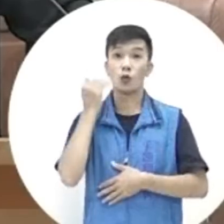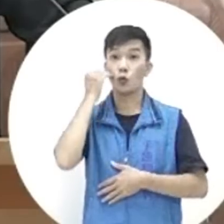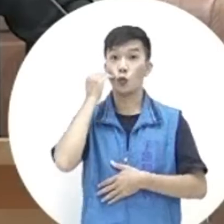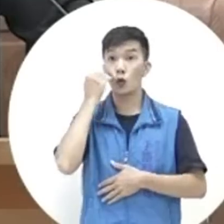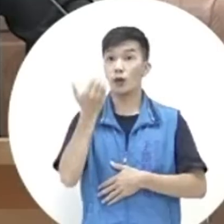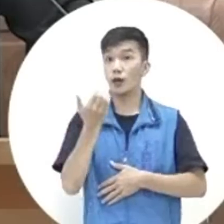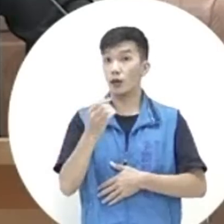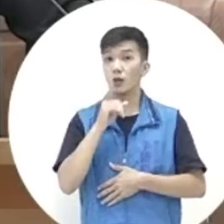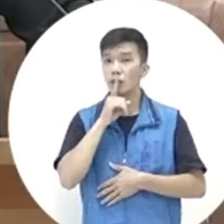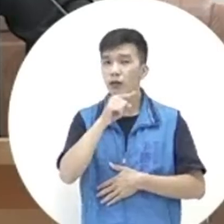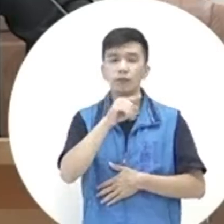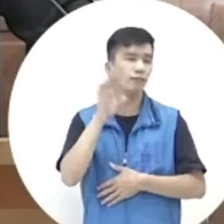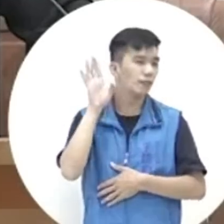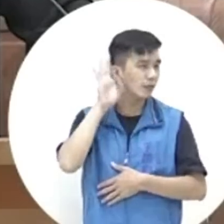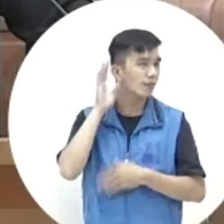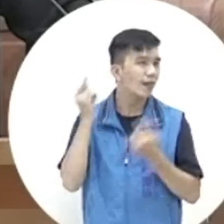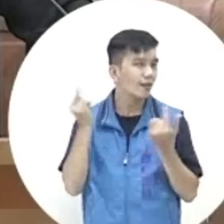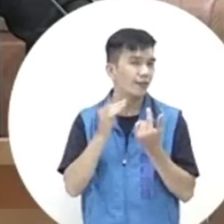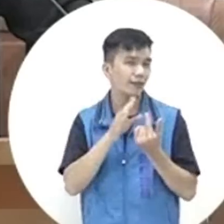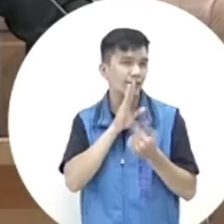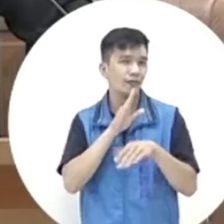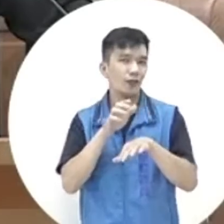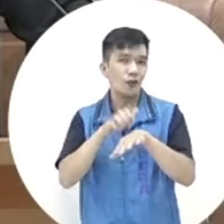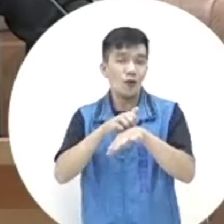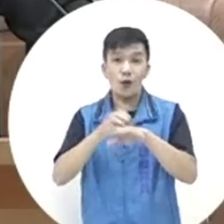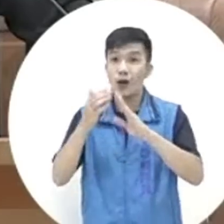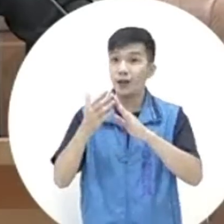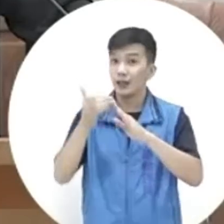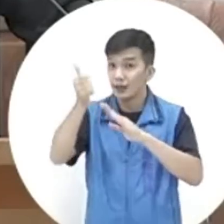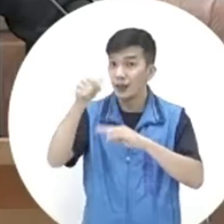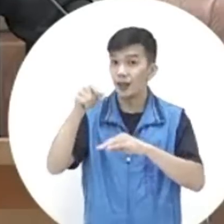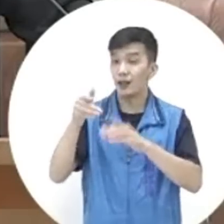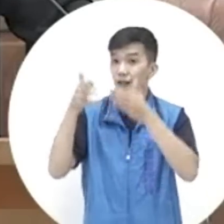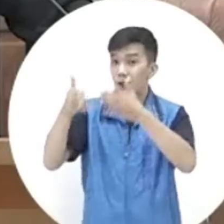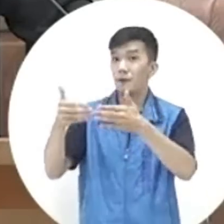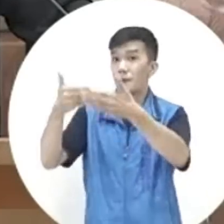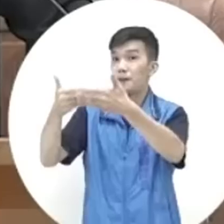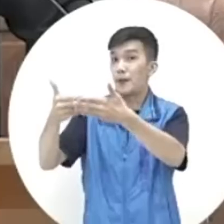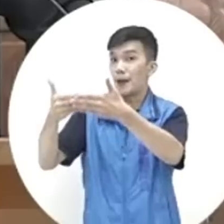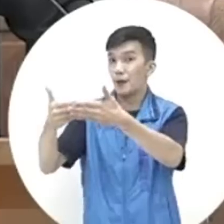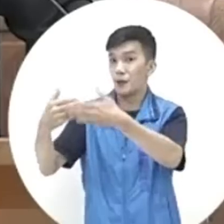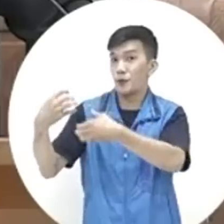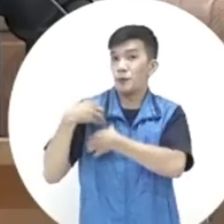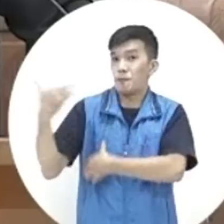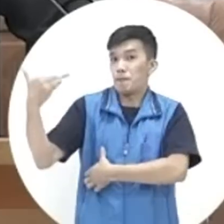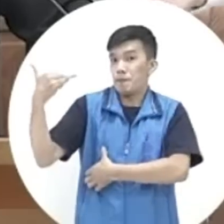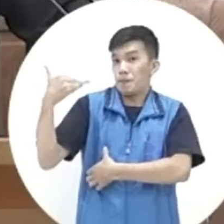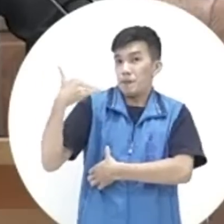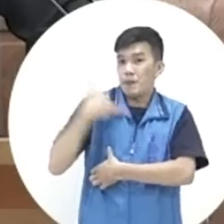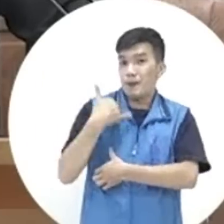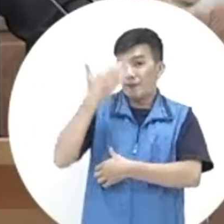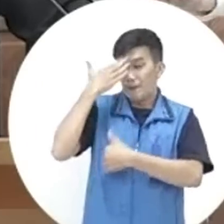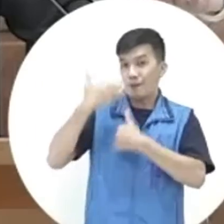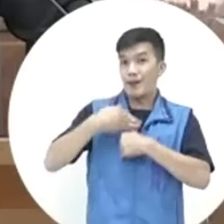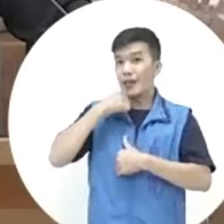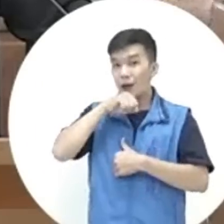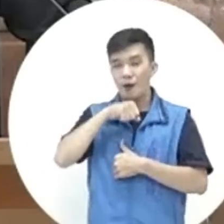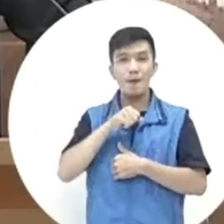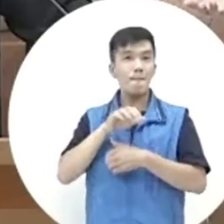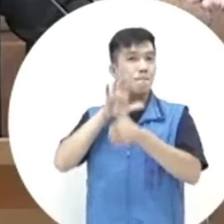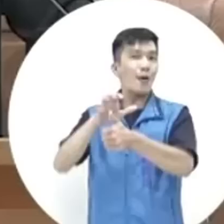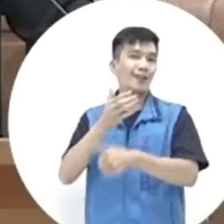来哦，就是侯友宜哈、哦、不愿对共机扰台发出谴责嘛，这就最简单的。因为你